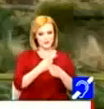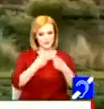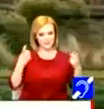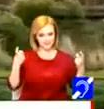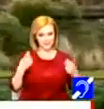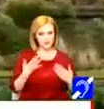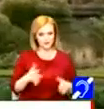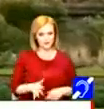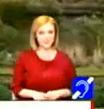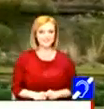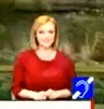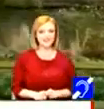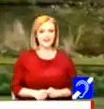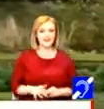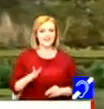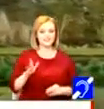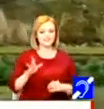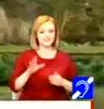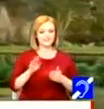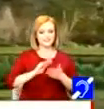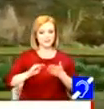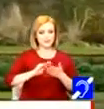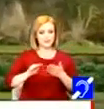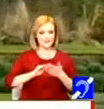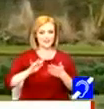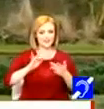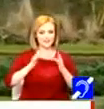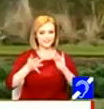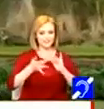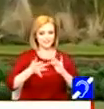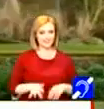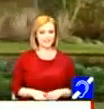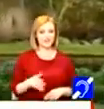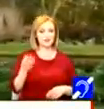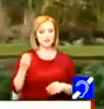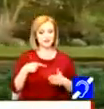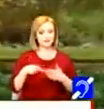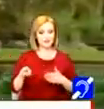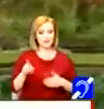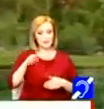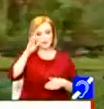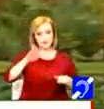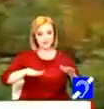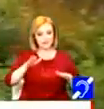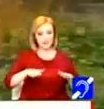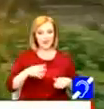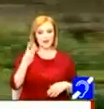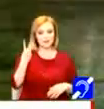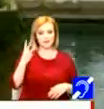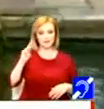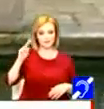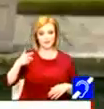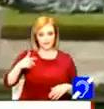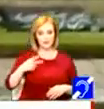public în urmă cu puțin timp pe contul oficial de Instagram al ducelui și ducesei. Acolo se mai precizează că băiețelul cântărește puțin peste 3 kg